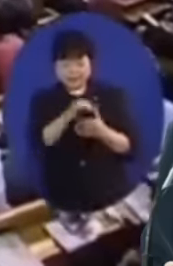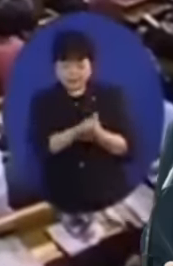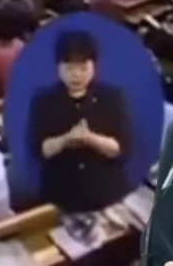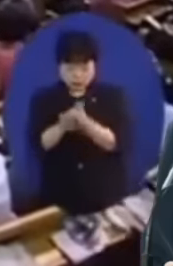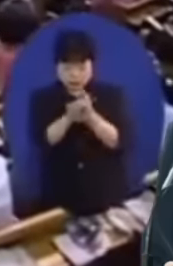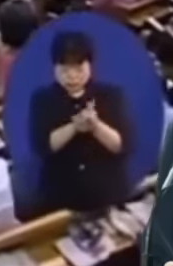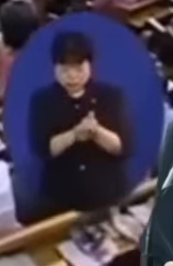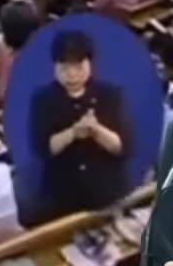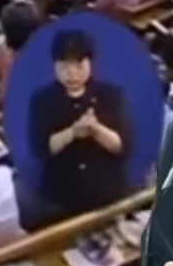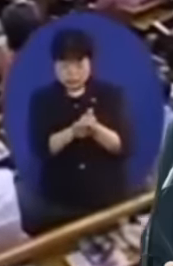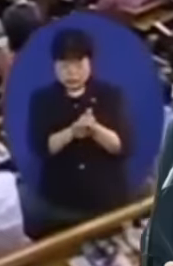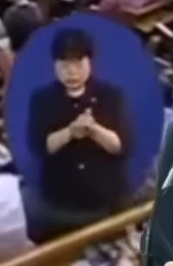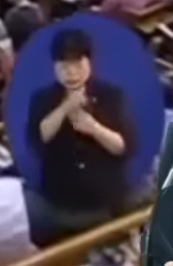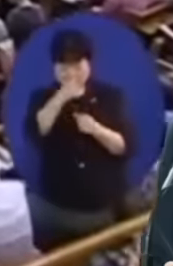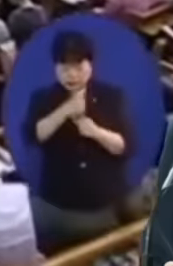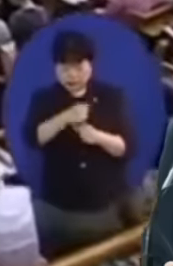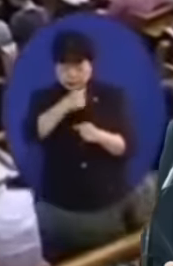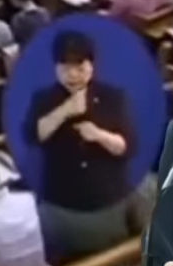친구로